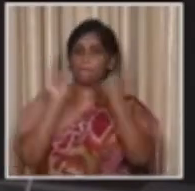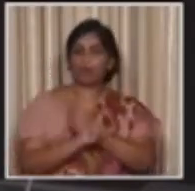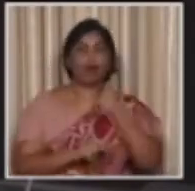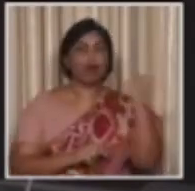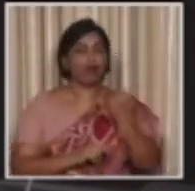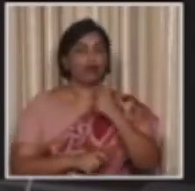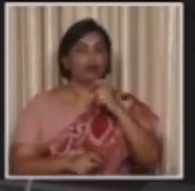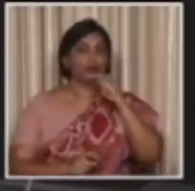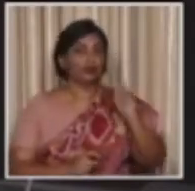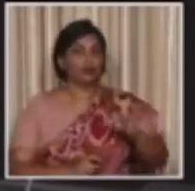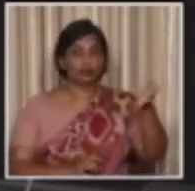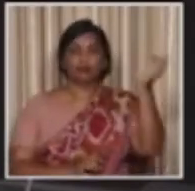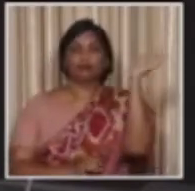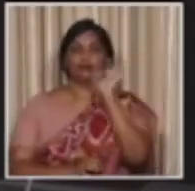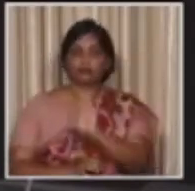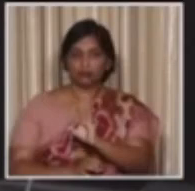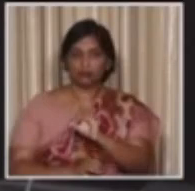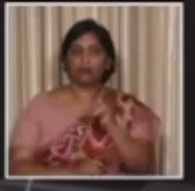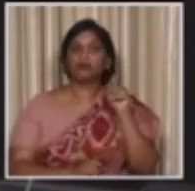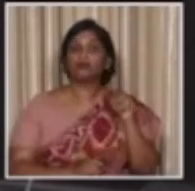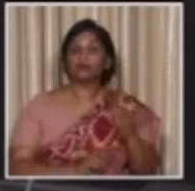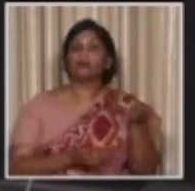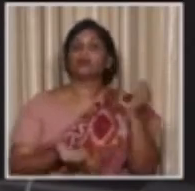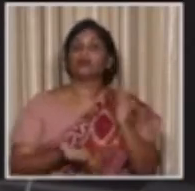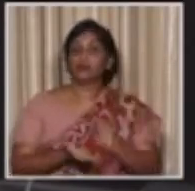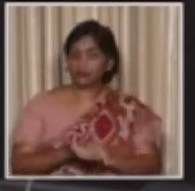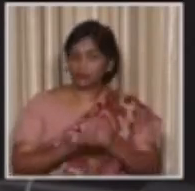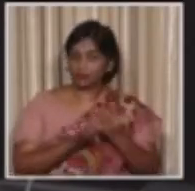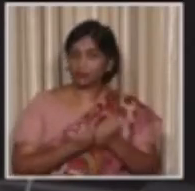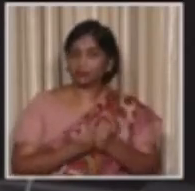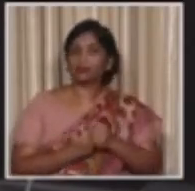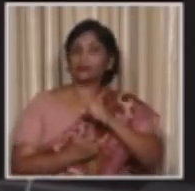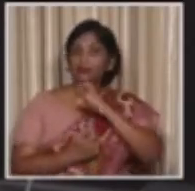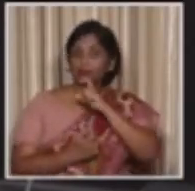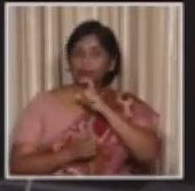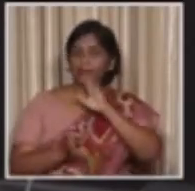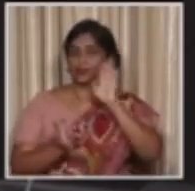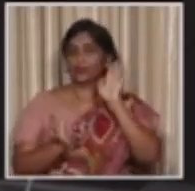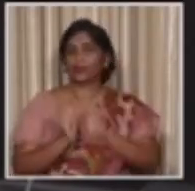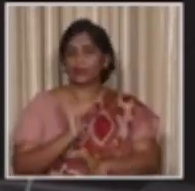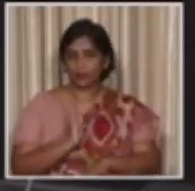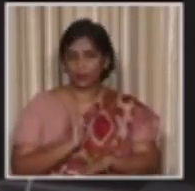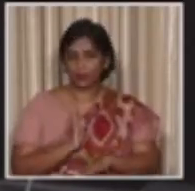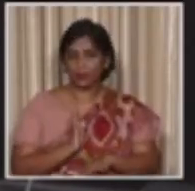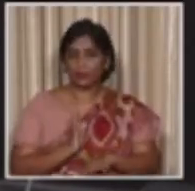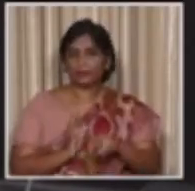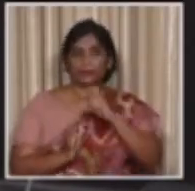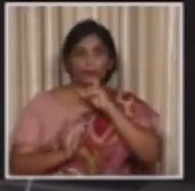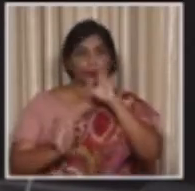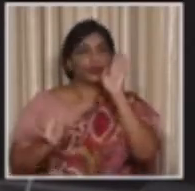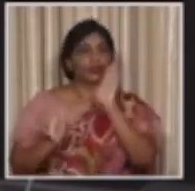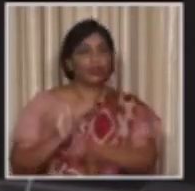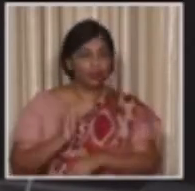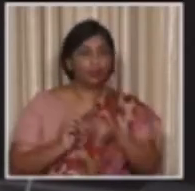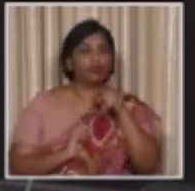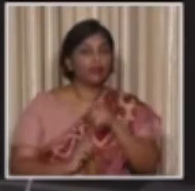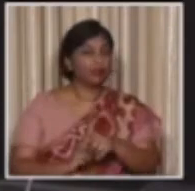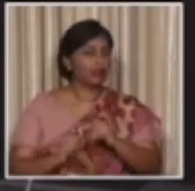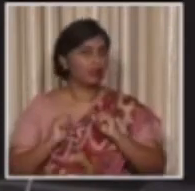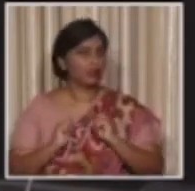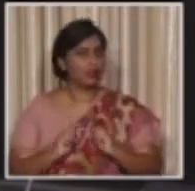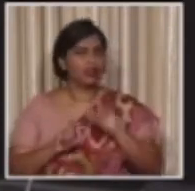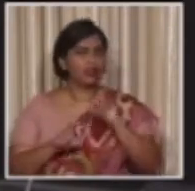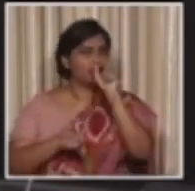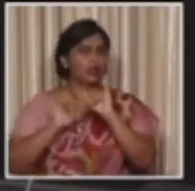අලුත් නඩුකාරවරයෙක් ඇවිල්ලා මේක නැවත අරගෙන මේ නඩුව පැත්තකට දානවා. නඩුව පැත්තකට දාලා ඇයි මේ